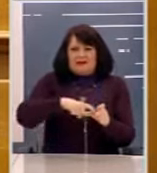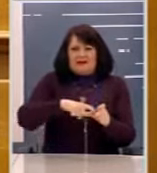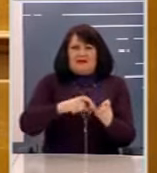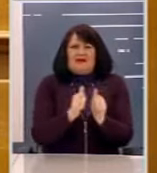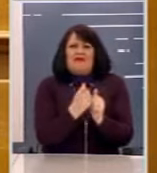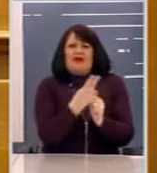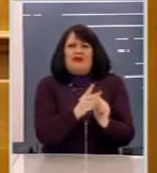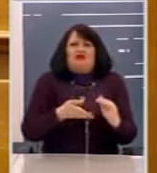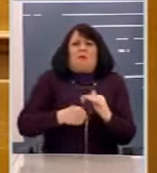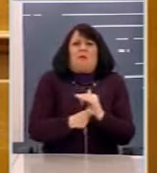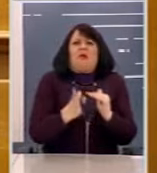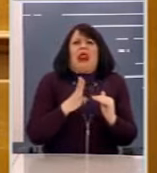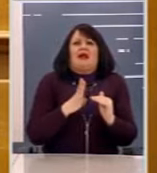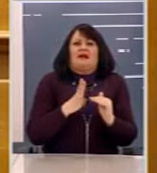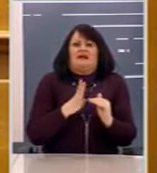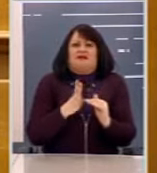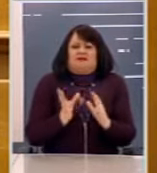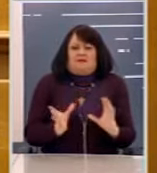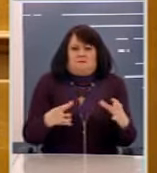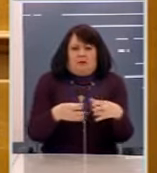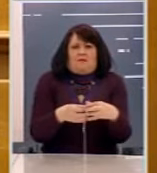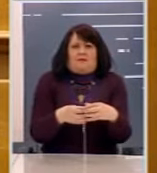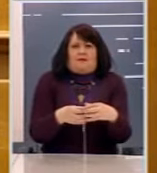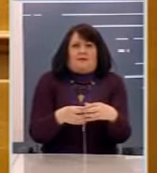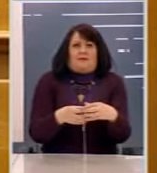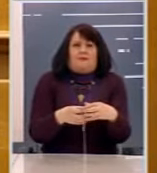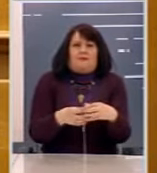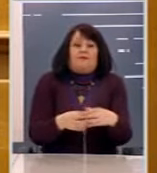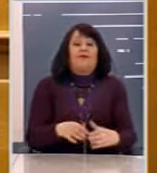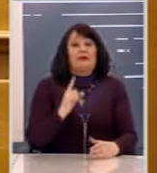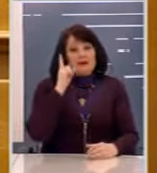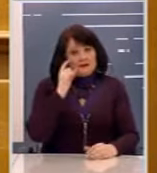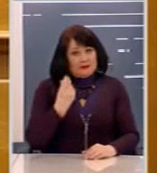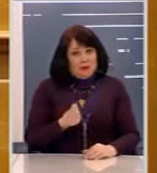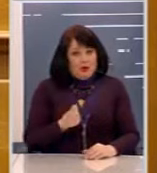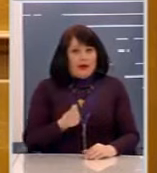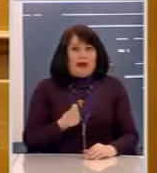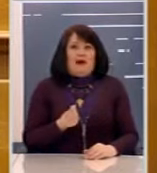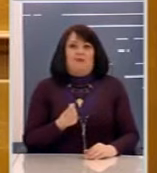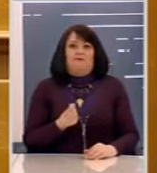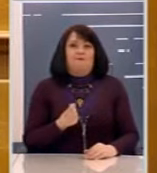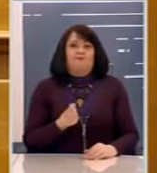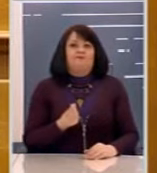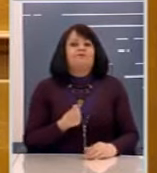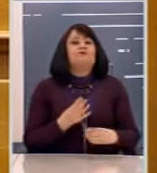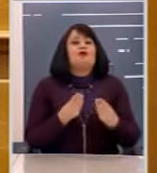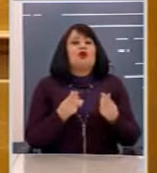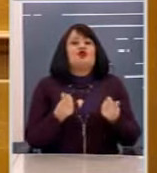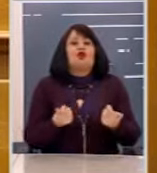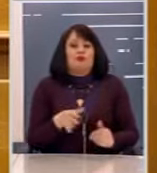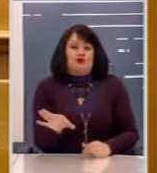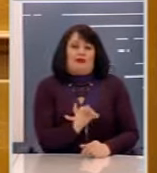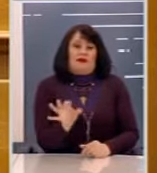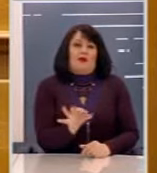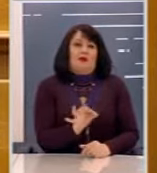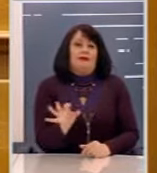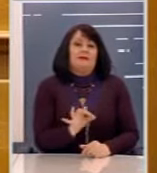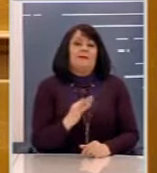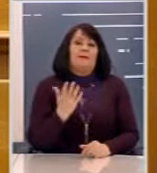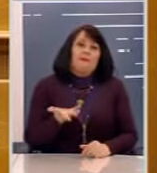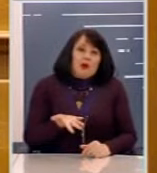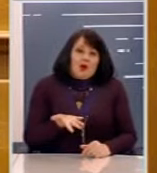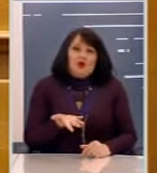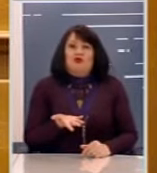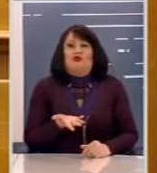και πελατειακού σας κράτους. Και ξέρουμε πάρα πολύ καλά πώς γινόταν οι διορισμοί, πώς